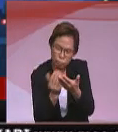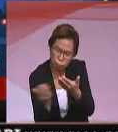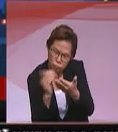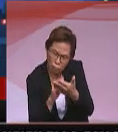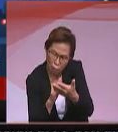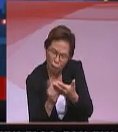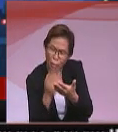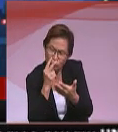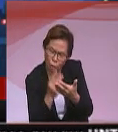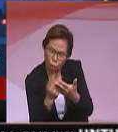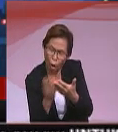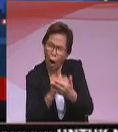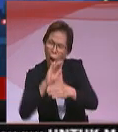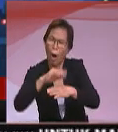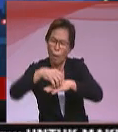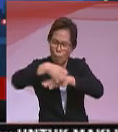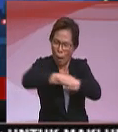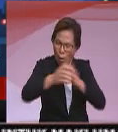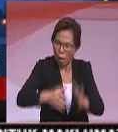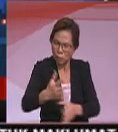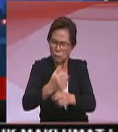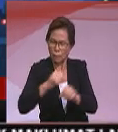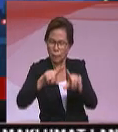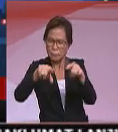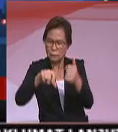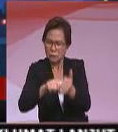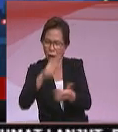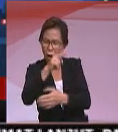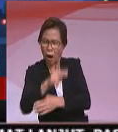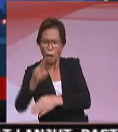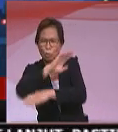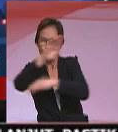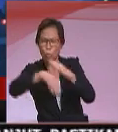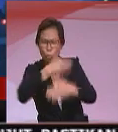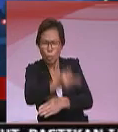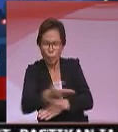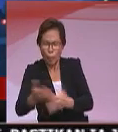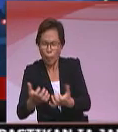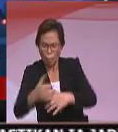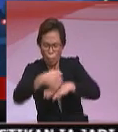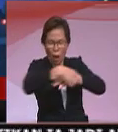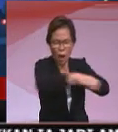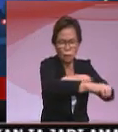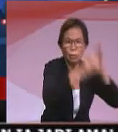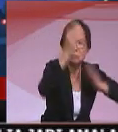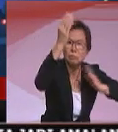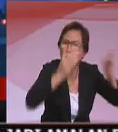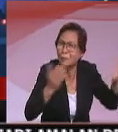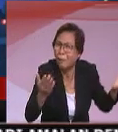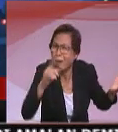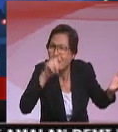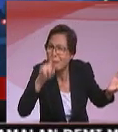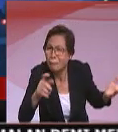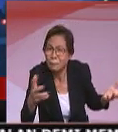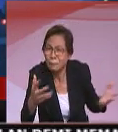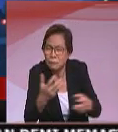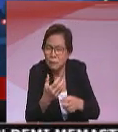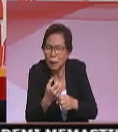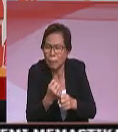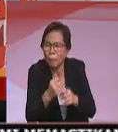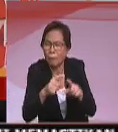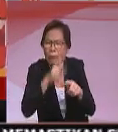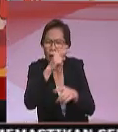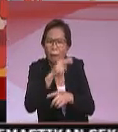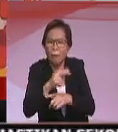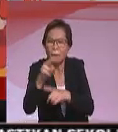bagaimana negara pengeksport memperoleh persijilan halal ke atas semua produk yang hendak diekspor ke Malaysia.